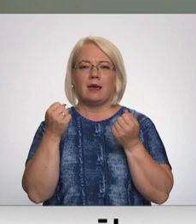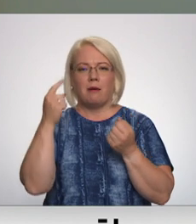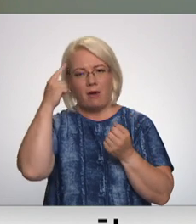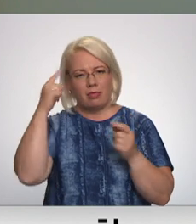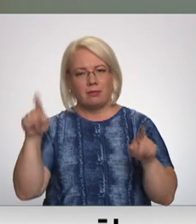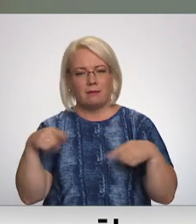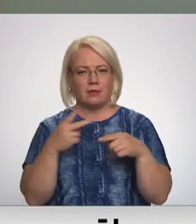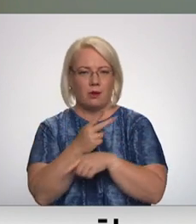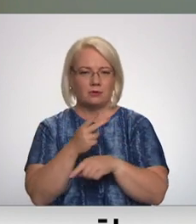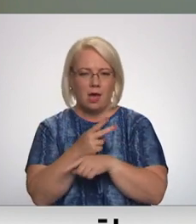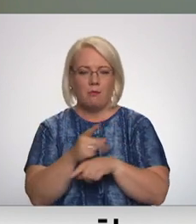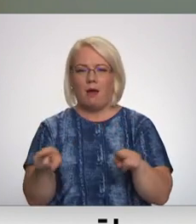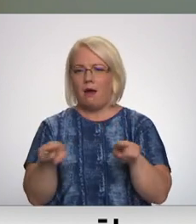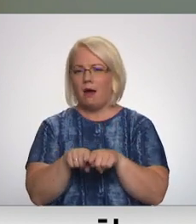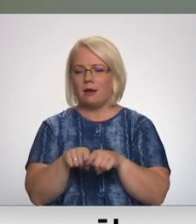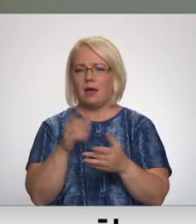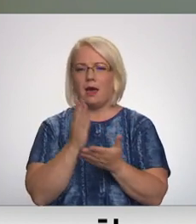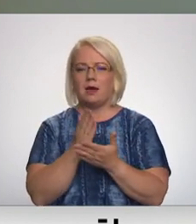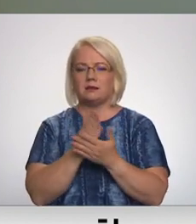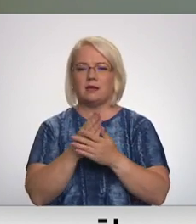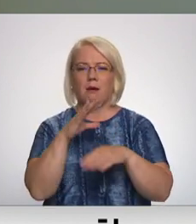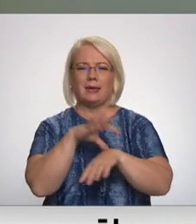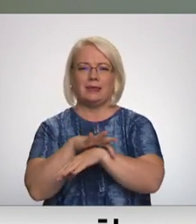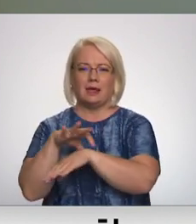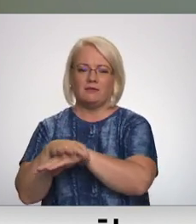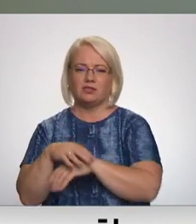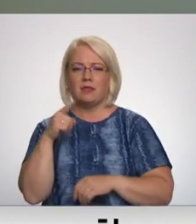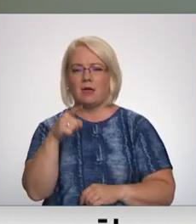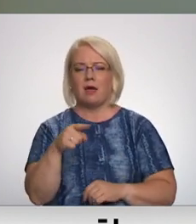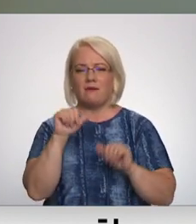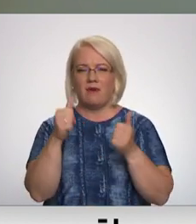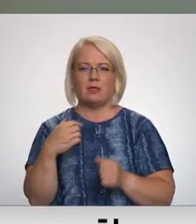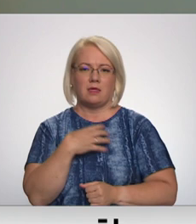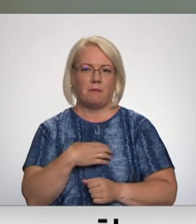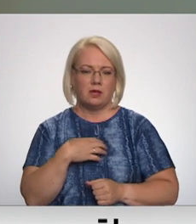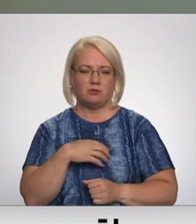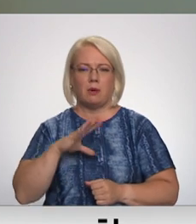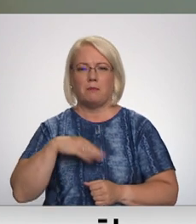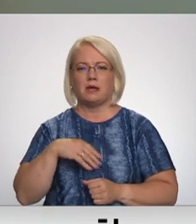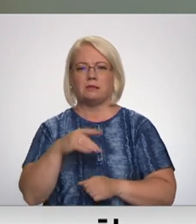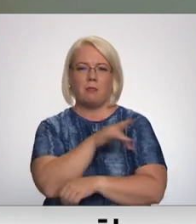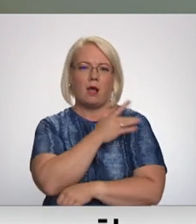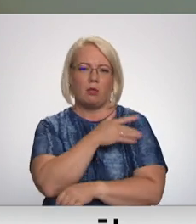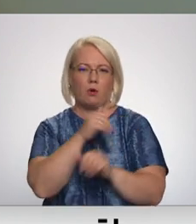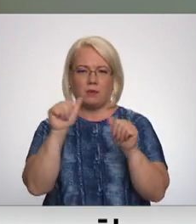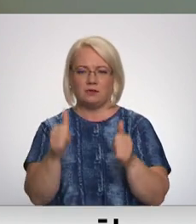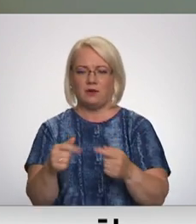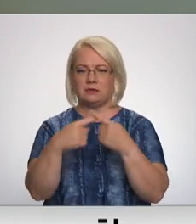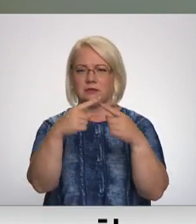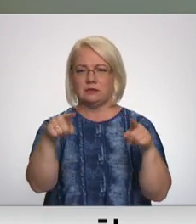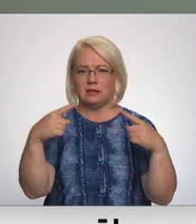traucējumiem. Un tāpat tās mēs arī esam identificējuši šādu veidu nepieciešamību pēc pakalpojumu izveidošanas arī